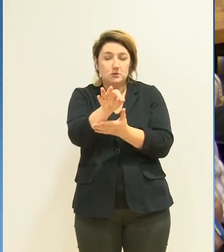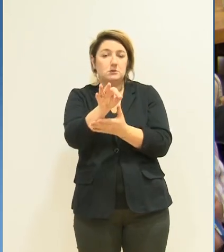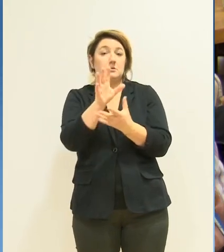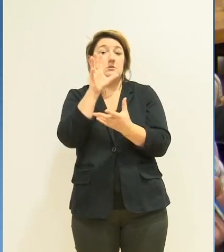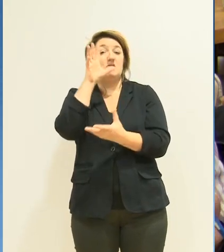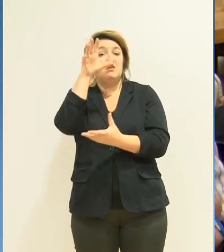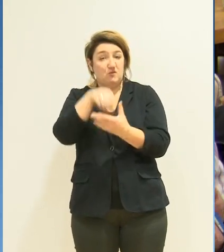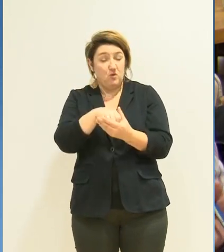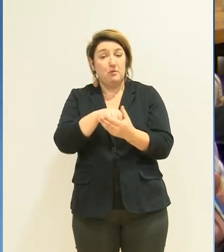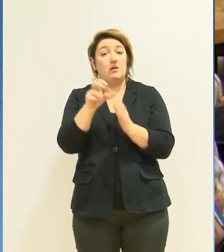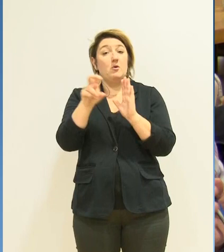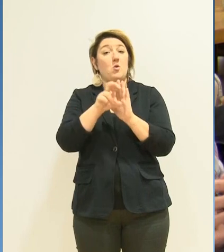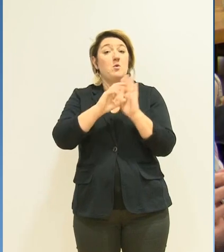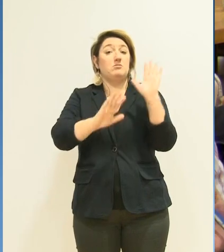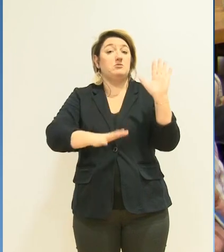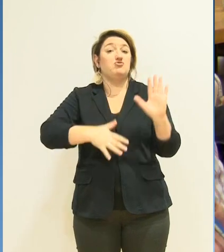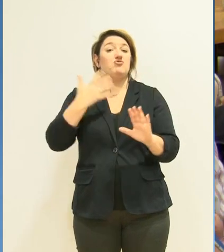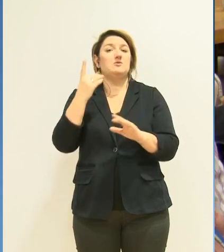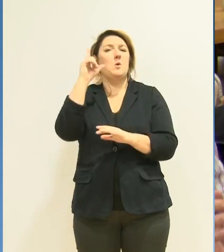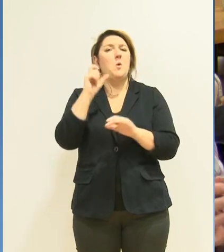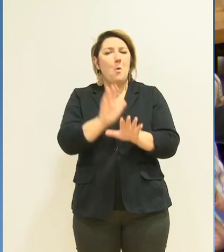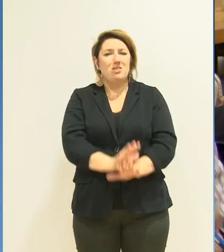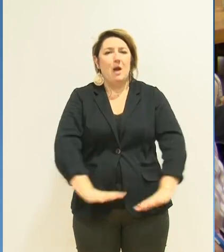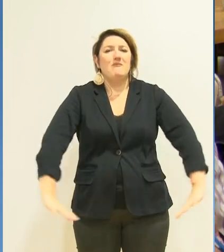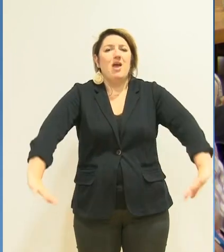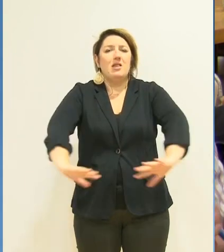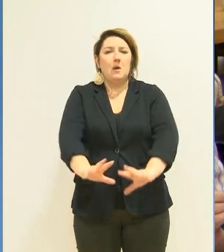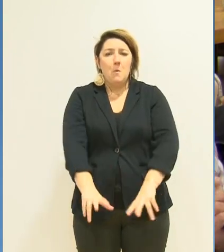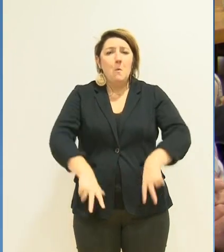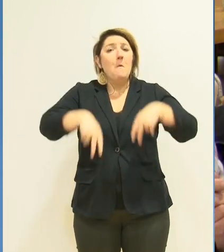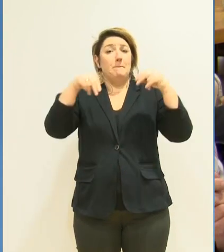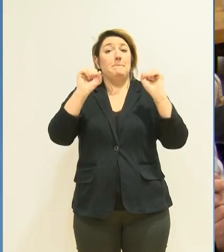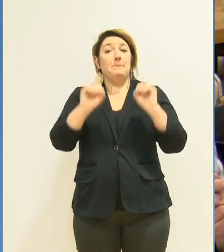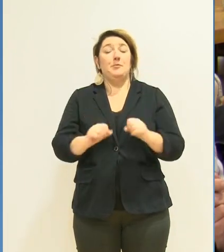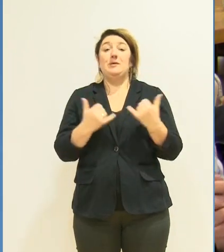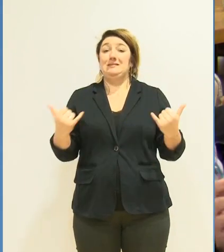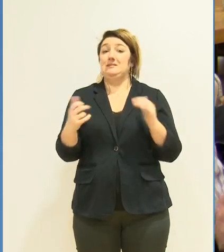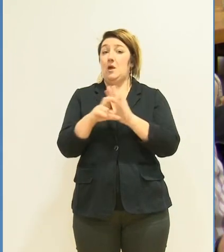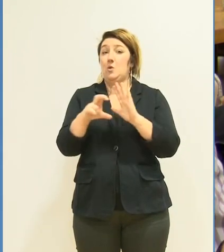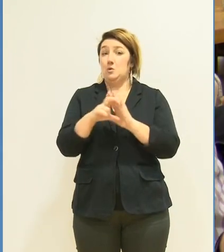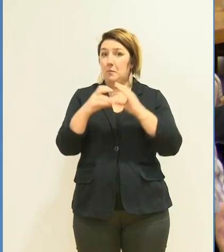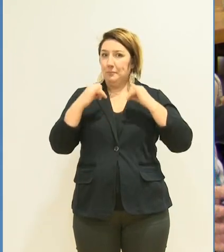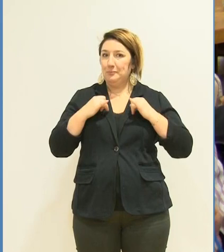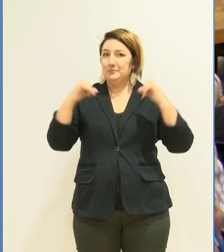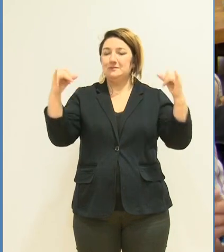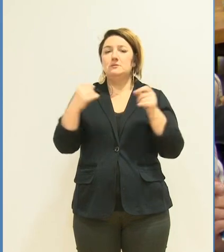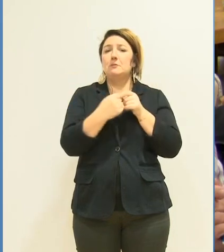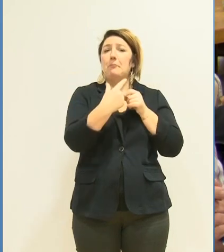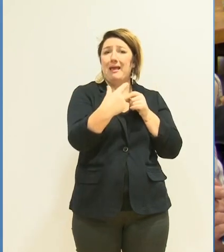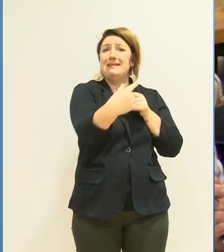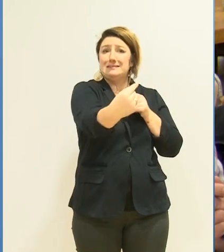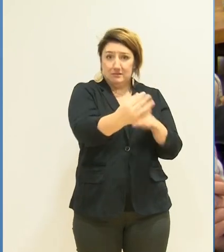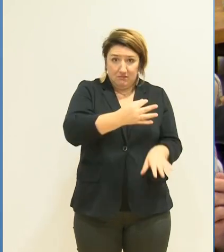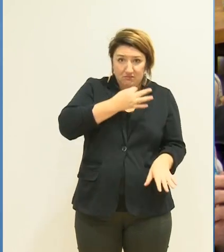phréatique a grenoble on a de la chance d'avoir de la nappe une nappe extrêmement puissante on les exploite notamment à la presqu'île mais aussi sur